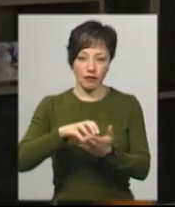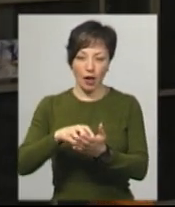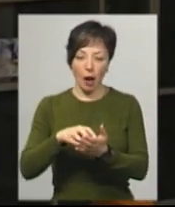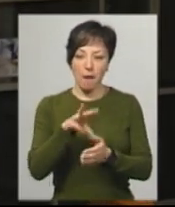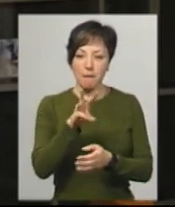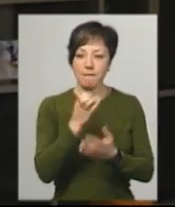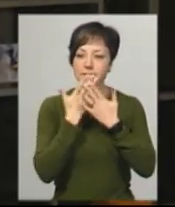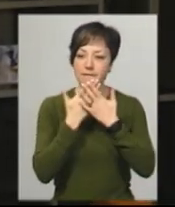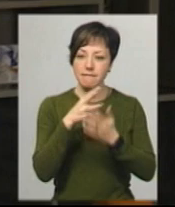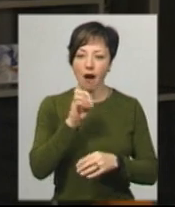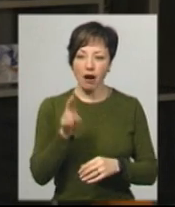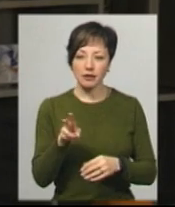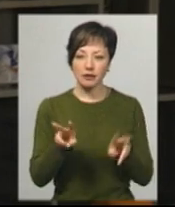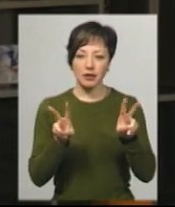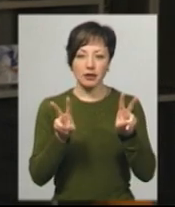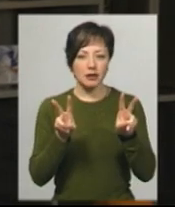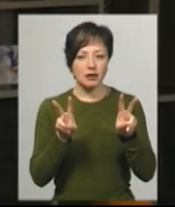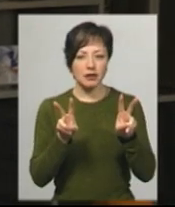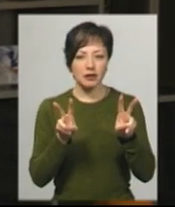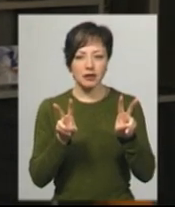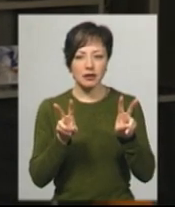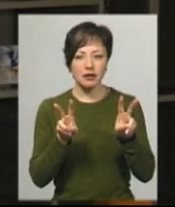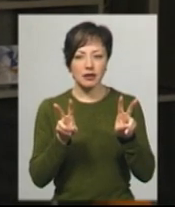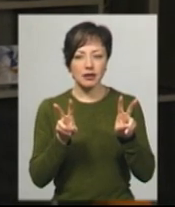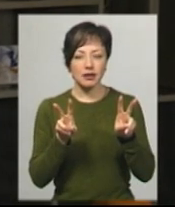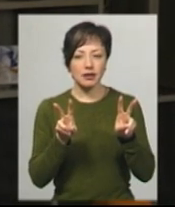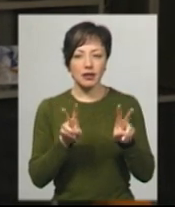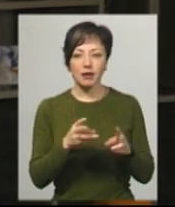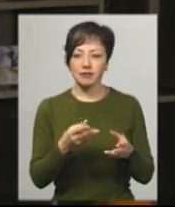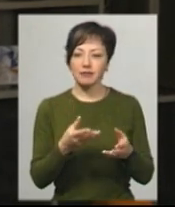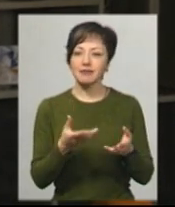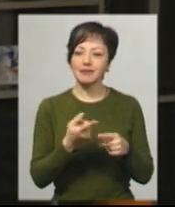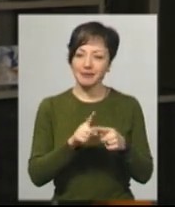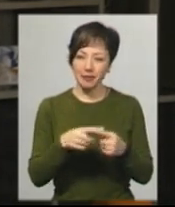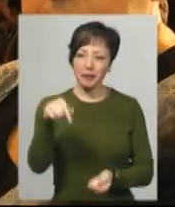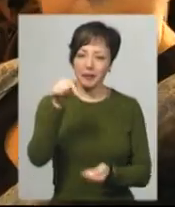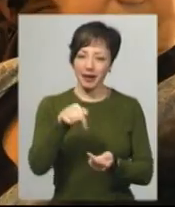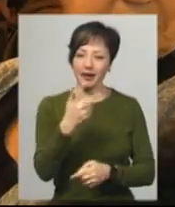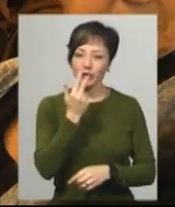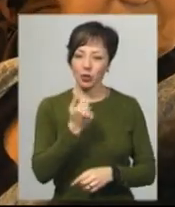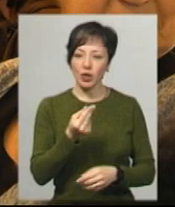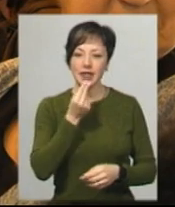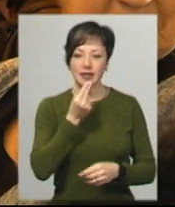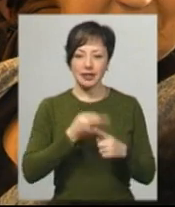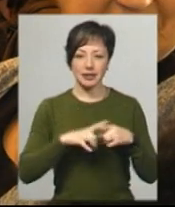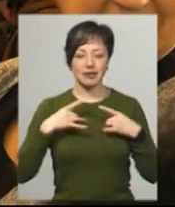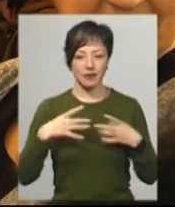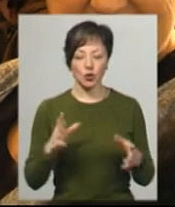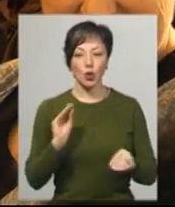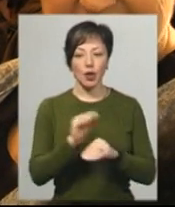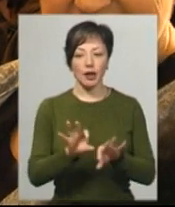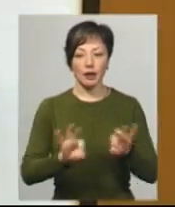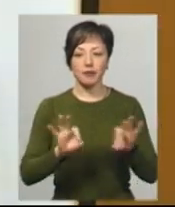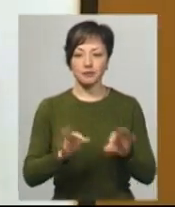маком, такі, вони називаються уші Амана, і прийнято їх їсти на це свято. Ігор Ратушний додає, на